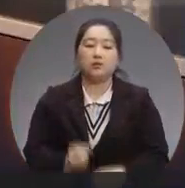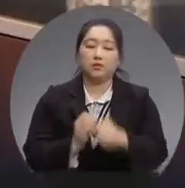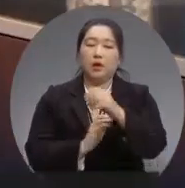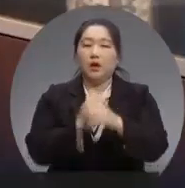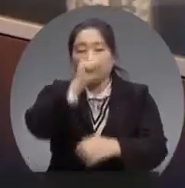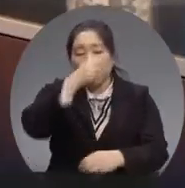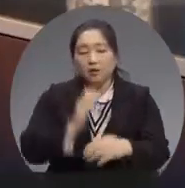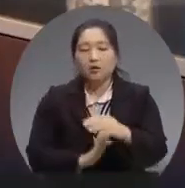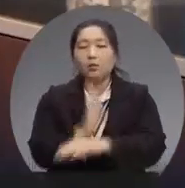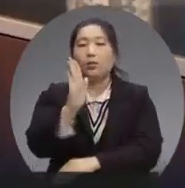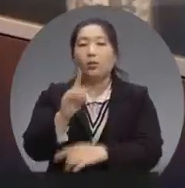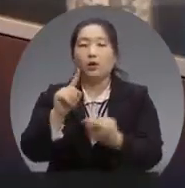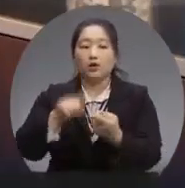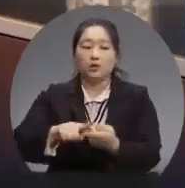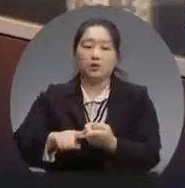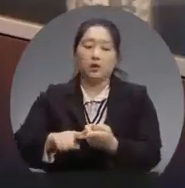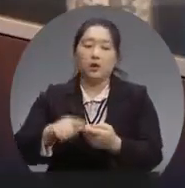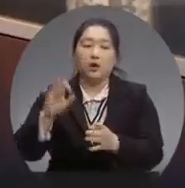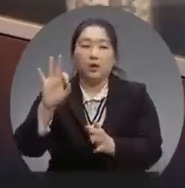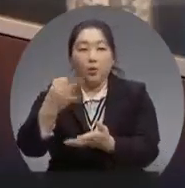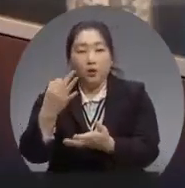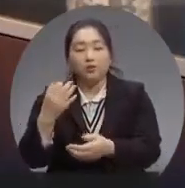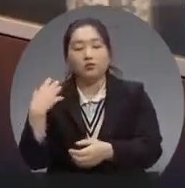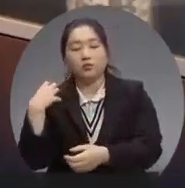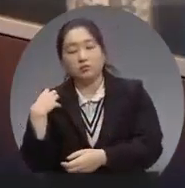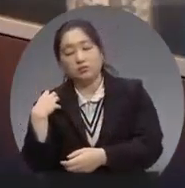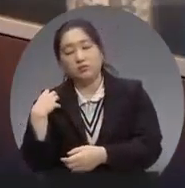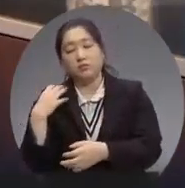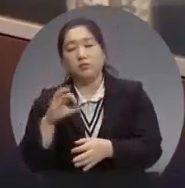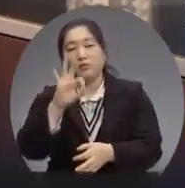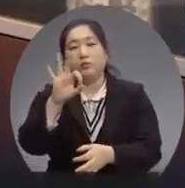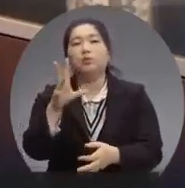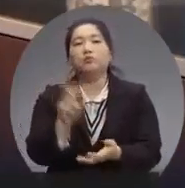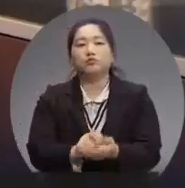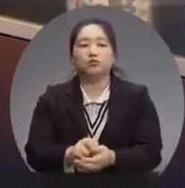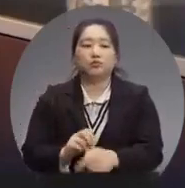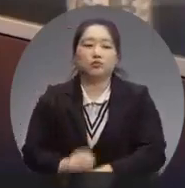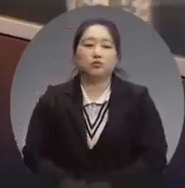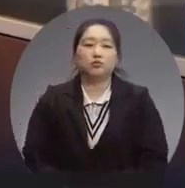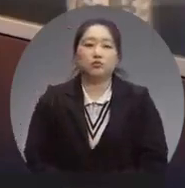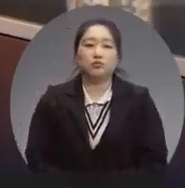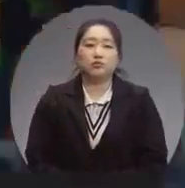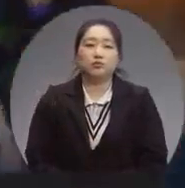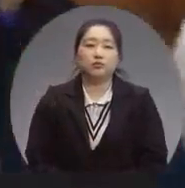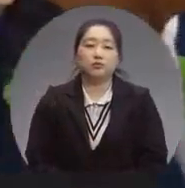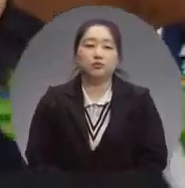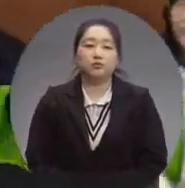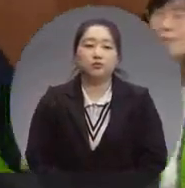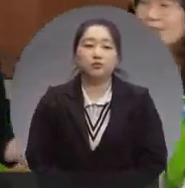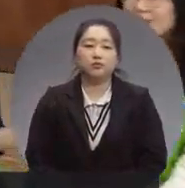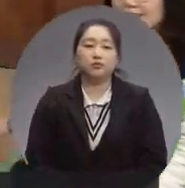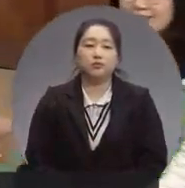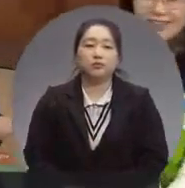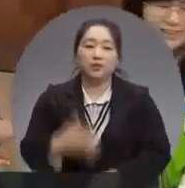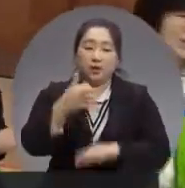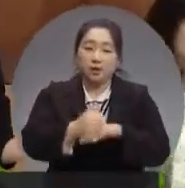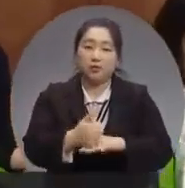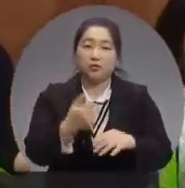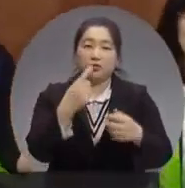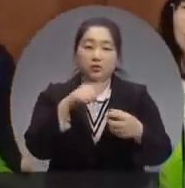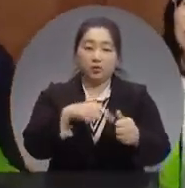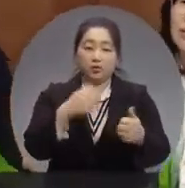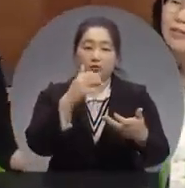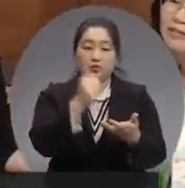있어서 거기에 따른 인건비 부담이라든지 이런 재정적인 부분도 있기 때문에. 결국 윤건영